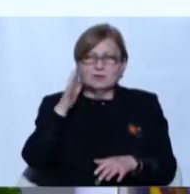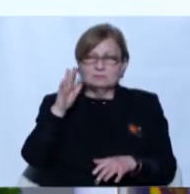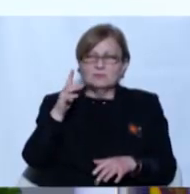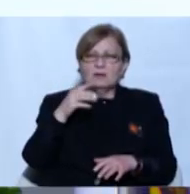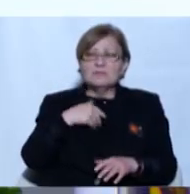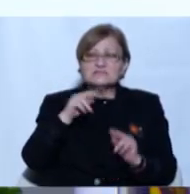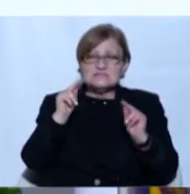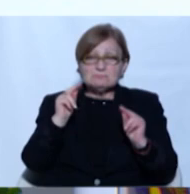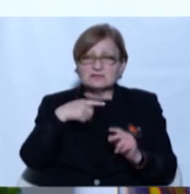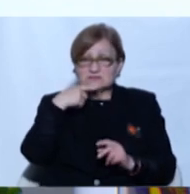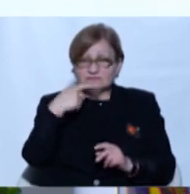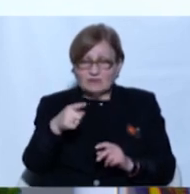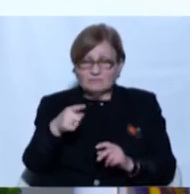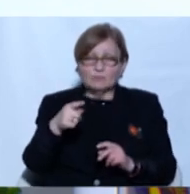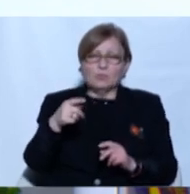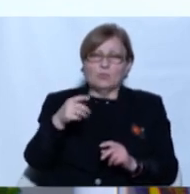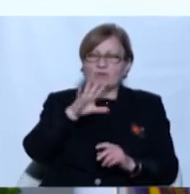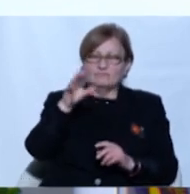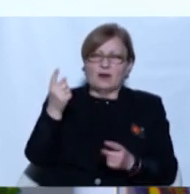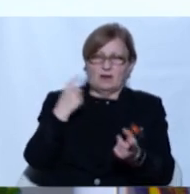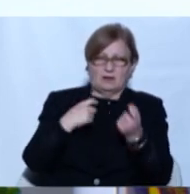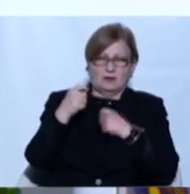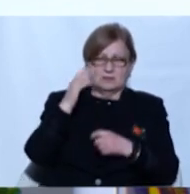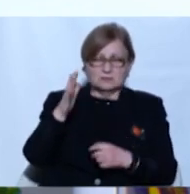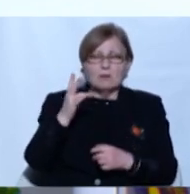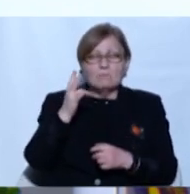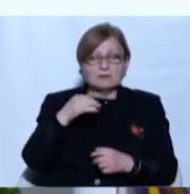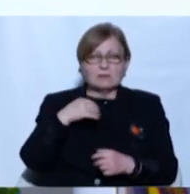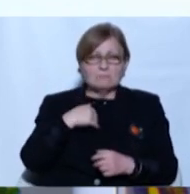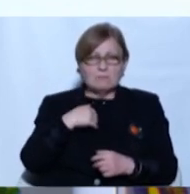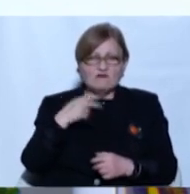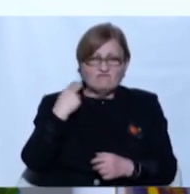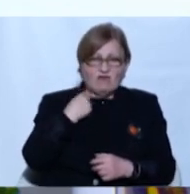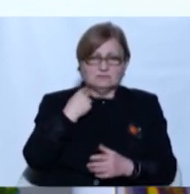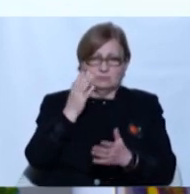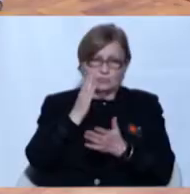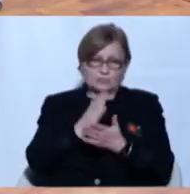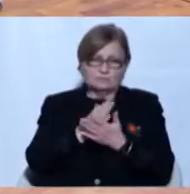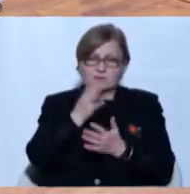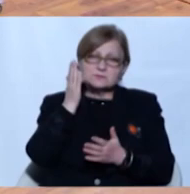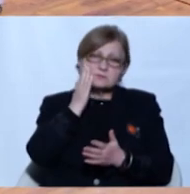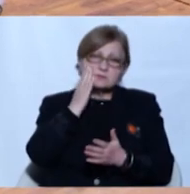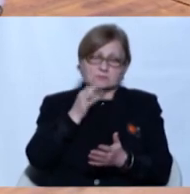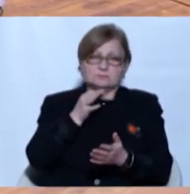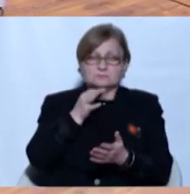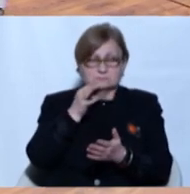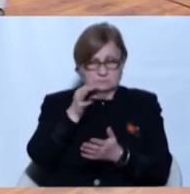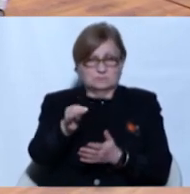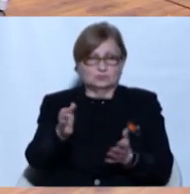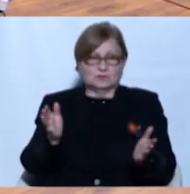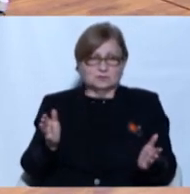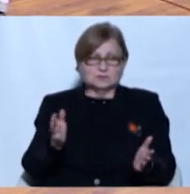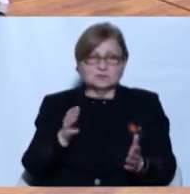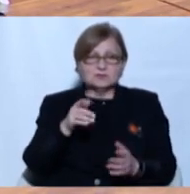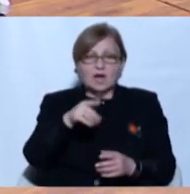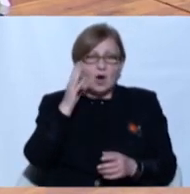შეგხვდება ამასთან დაკავშირებით მაგრამ ვალდებული ვარ ჩვენ გაუსორო თვალი ერთმანეთს როცა ილია ჭავჭავაძე ლუარსაფთათქარიძეს ხატავდა